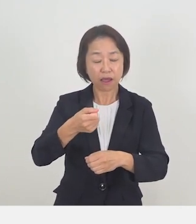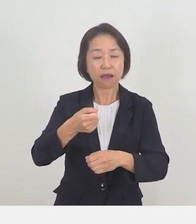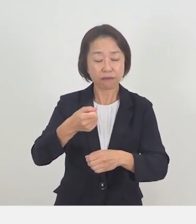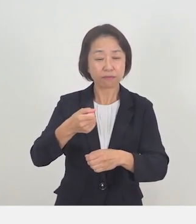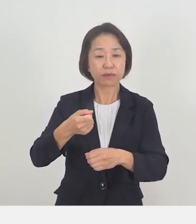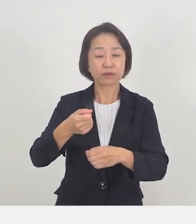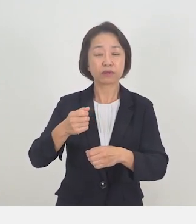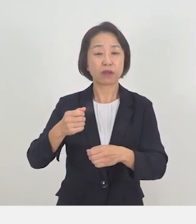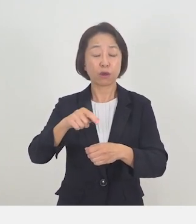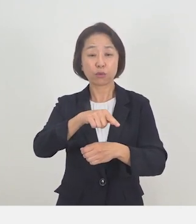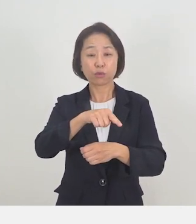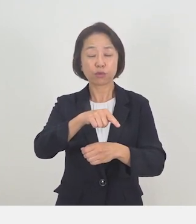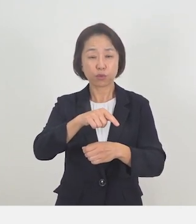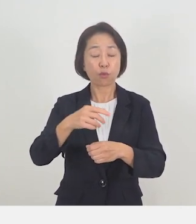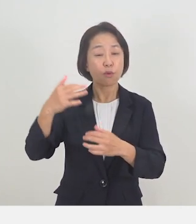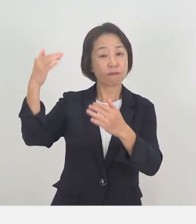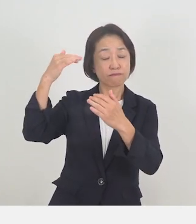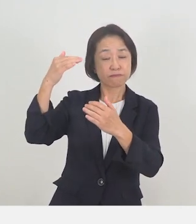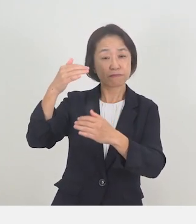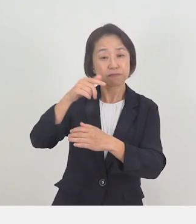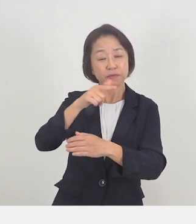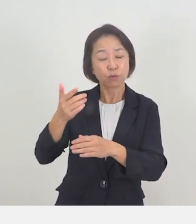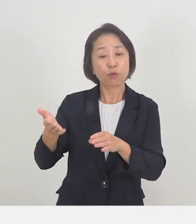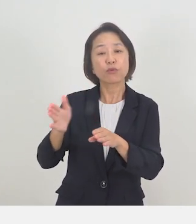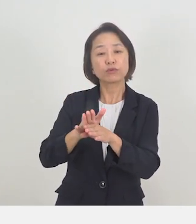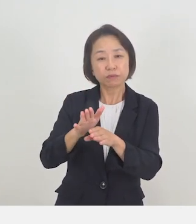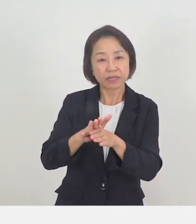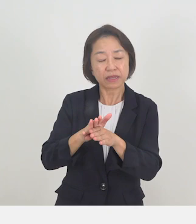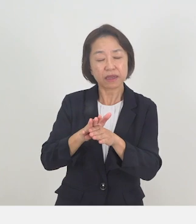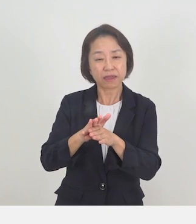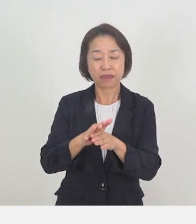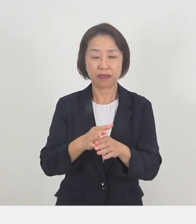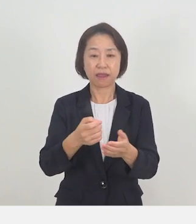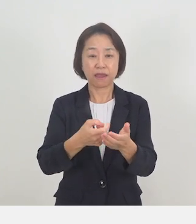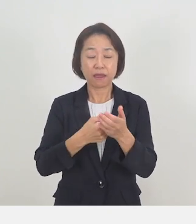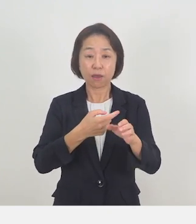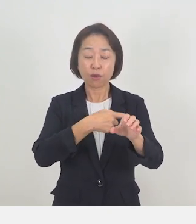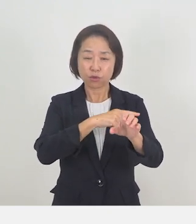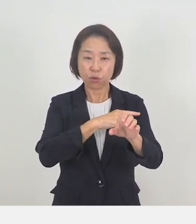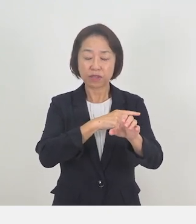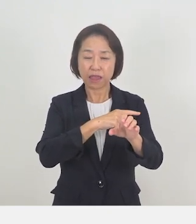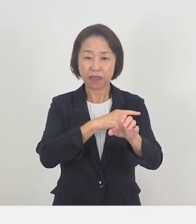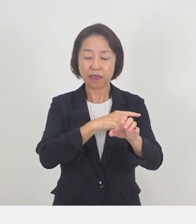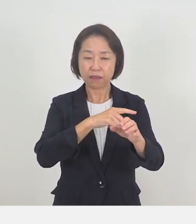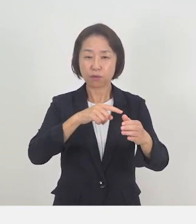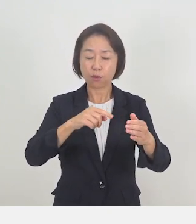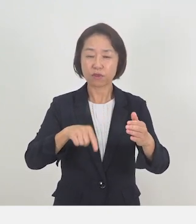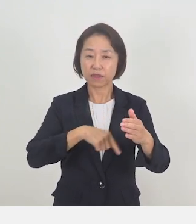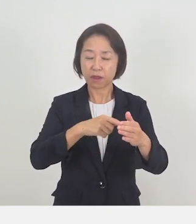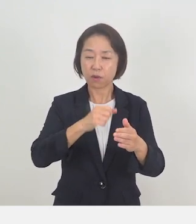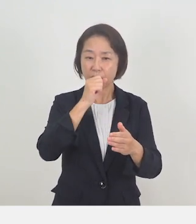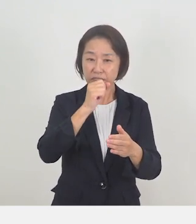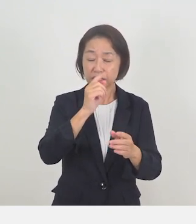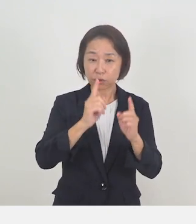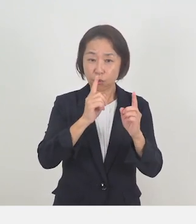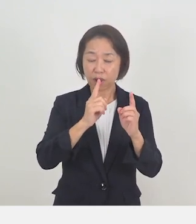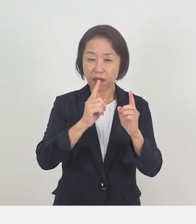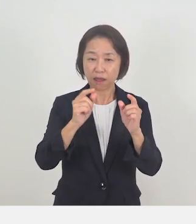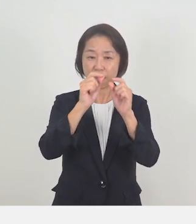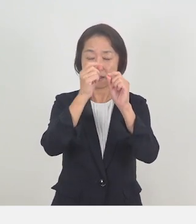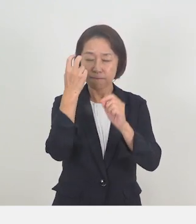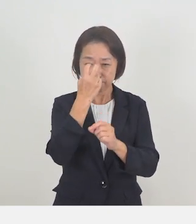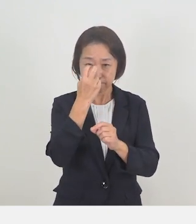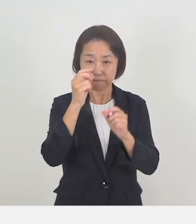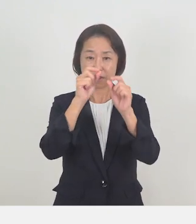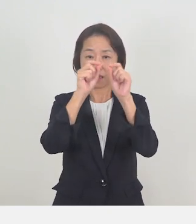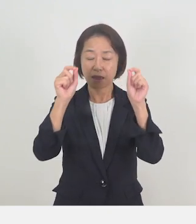水線空調設備なども含めて省エネ性能の高い仕様になっているかをチェックしその結果を表示する形